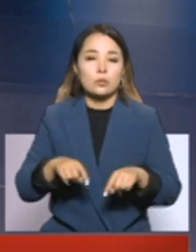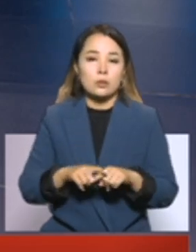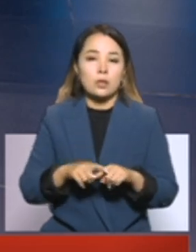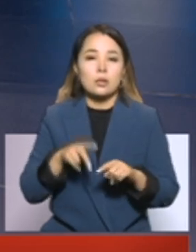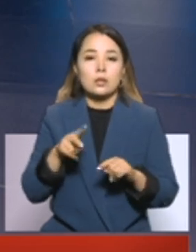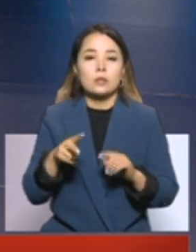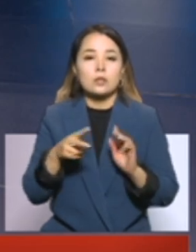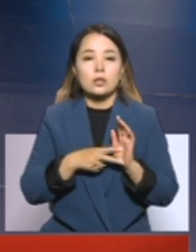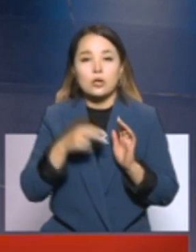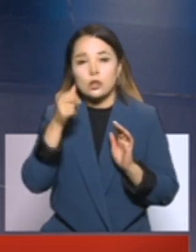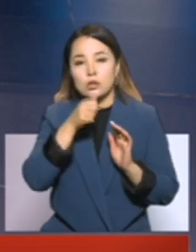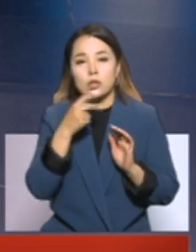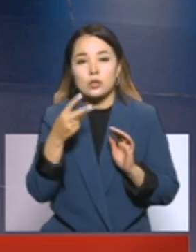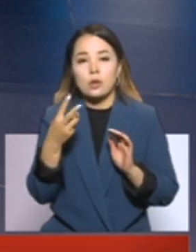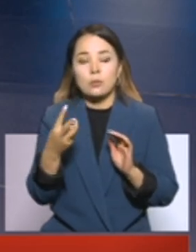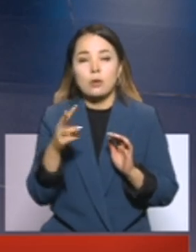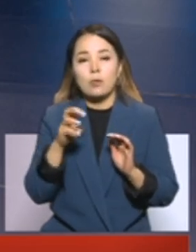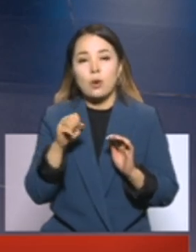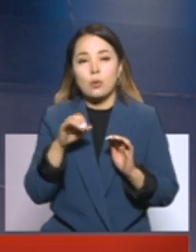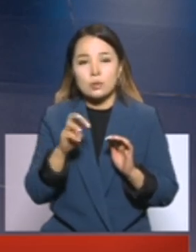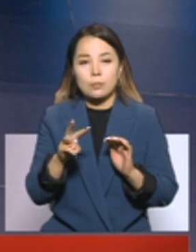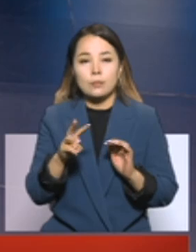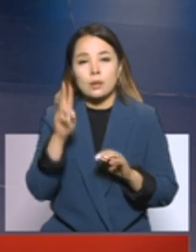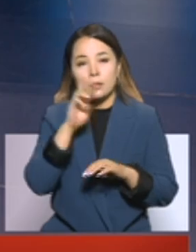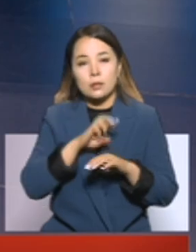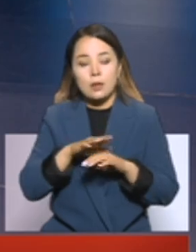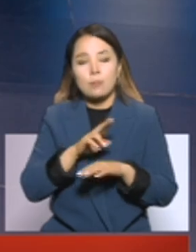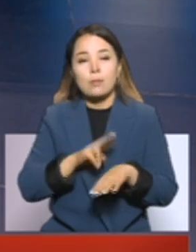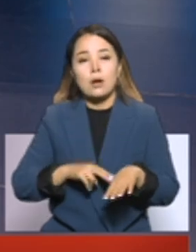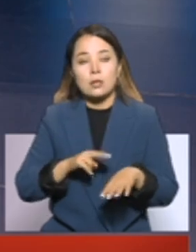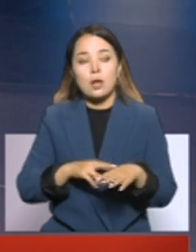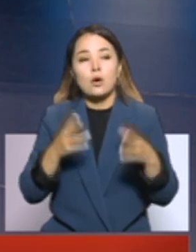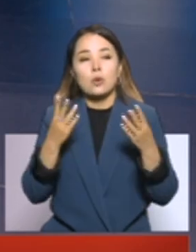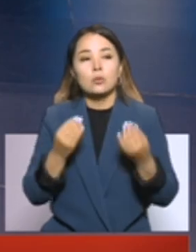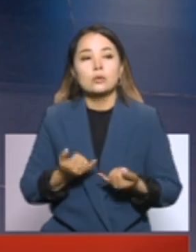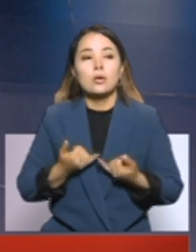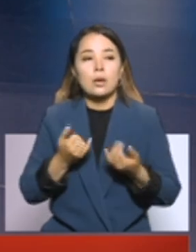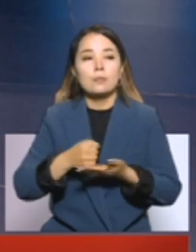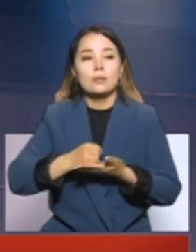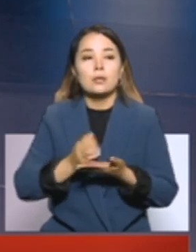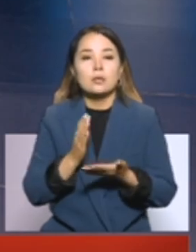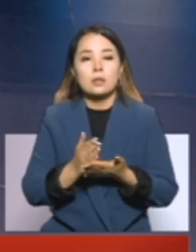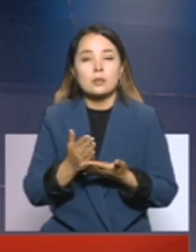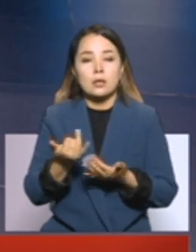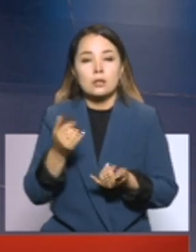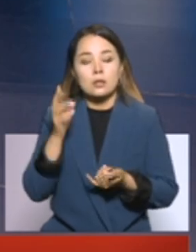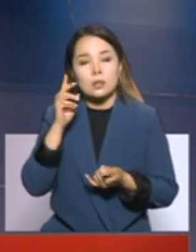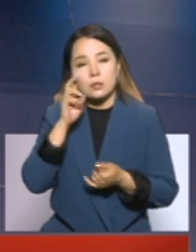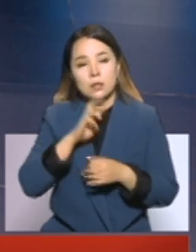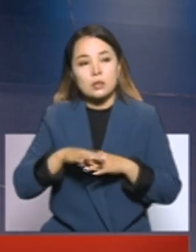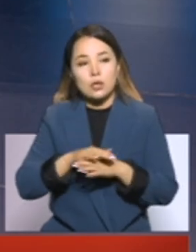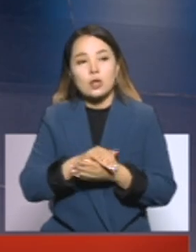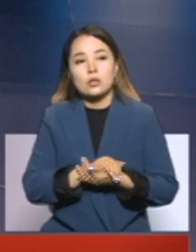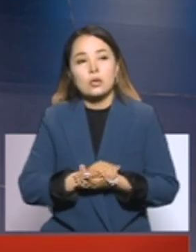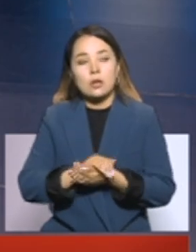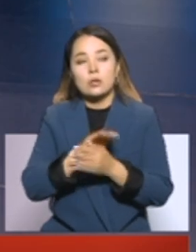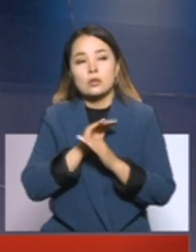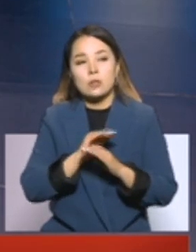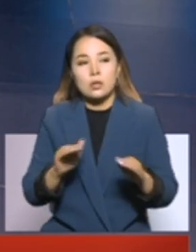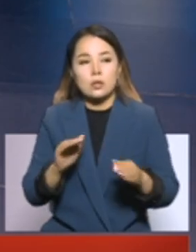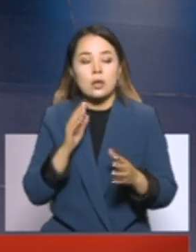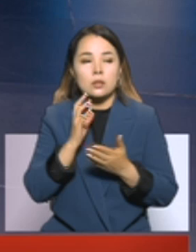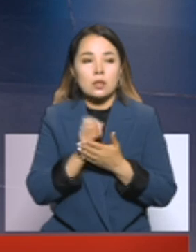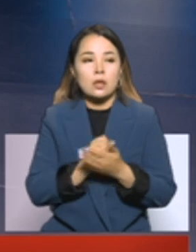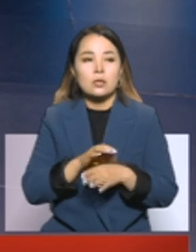Ал 2007 жылы 23 маусым елімізде полиция күні ретінде бекітілді. Ел ішінде тыныштық пен тәртіп сақтап, сын